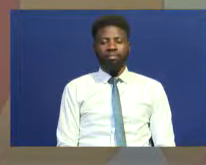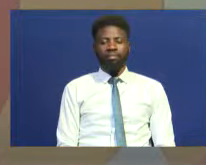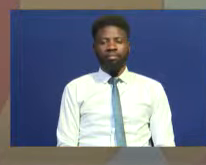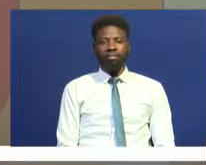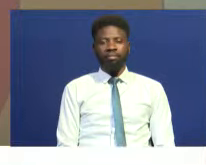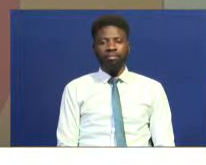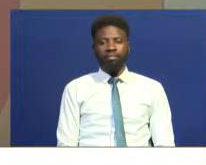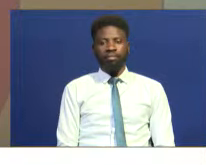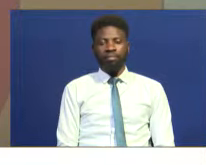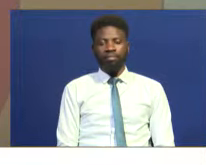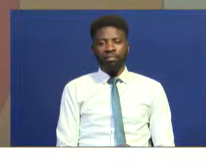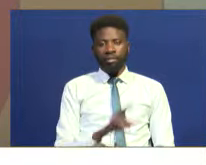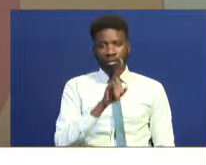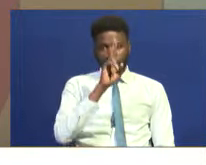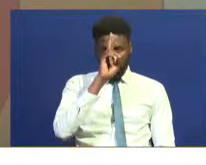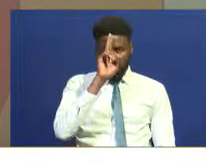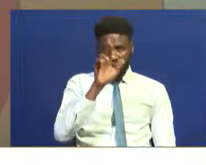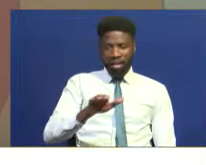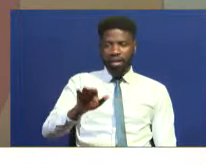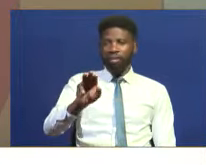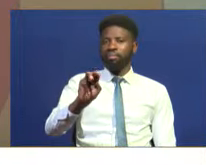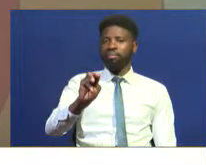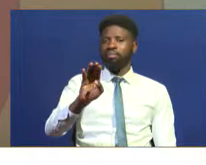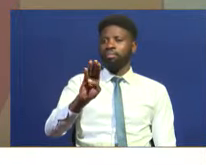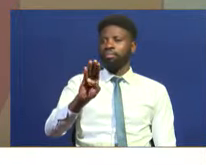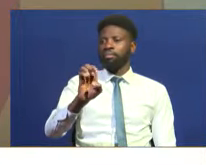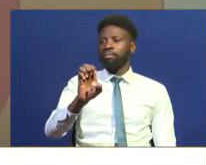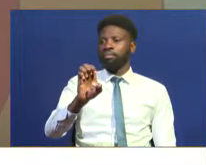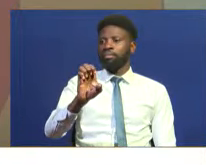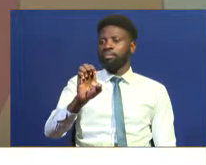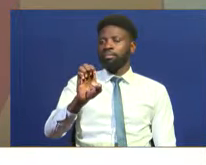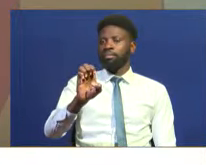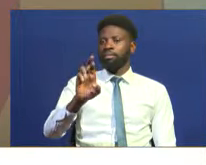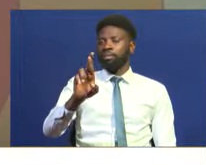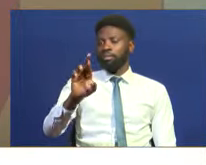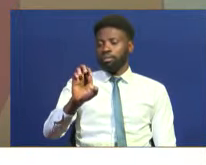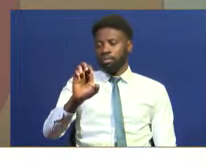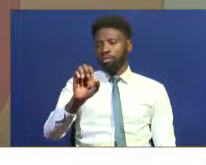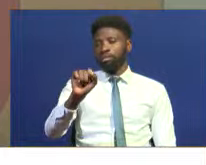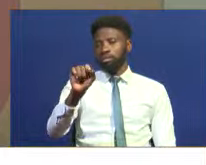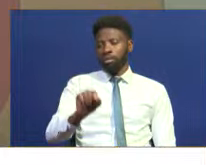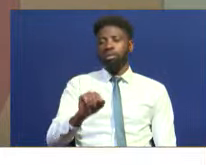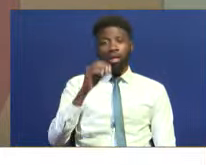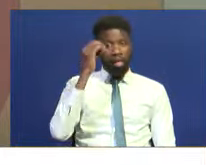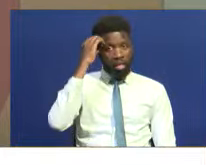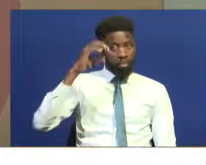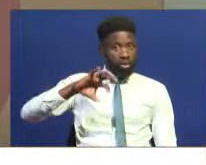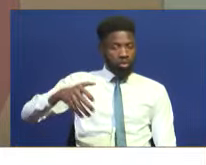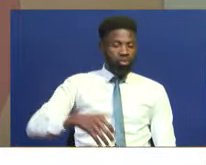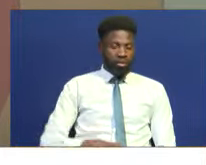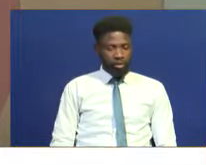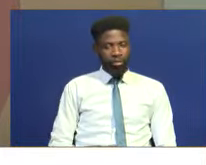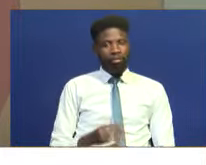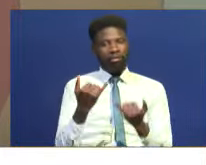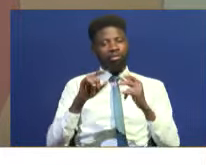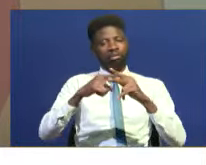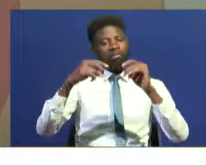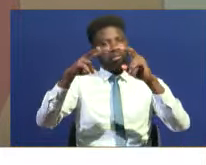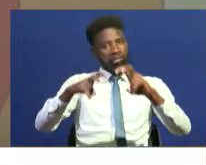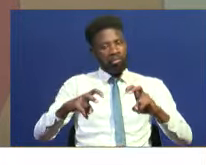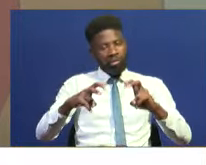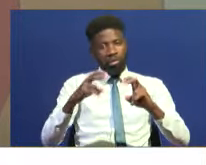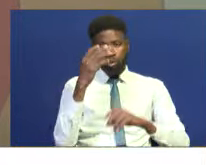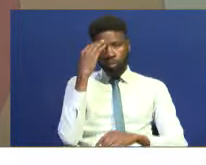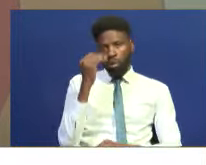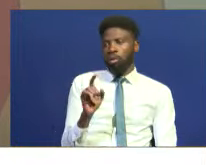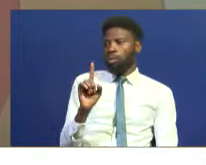Maafisa wa polisi katika eneo la Mbeere Kusini, kaunti ya Embu, wameanzisha uchunguzi kuhusiana na kifo cha mwanamke mmoja ambaye mwili